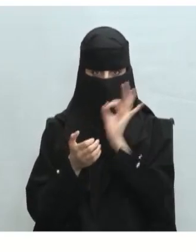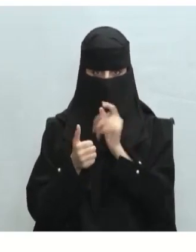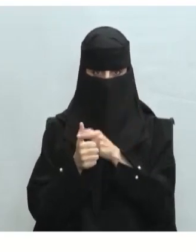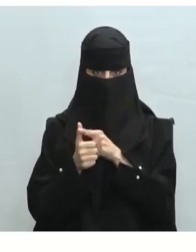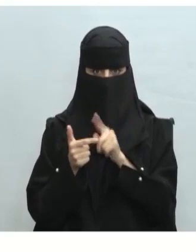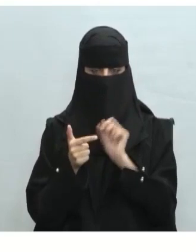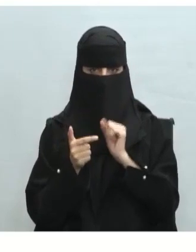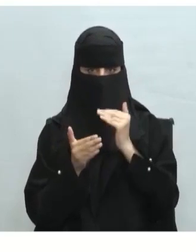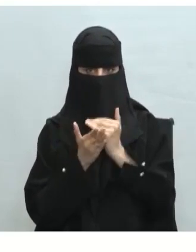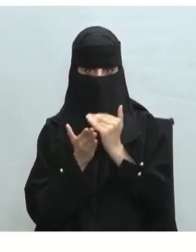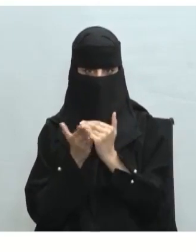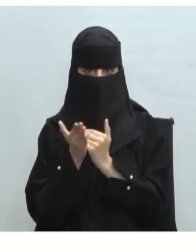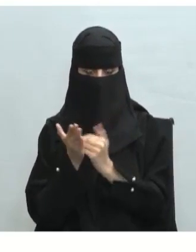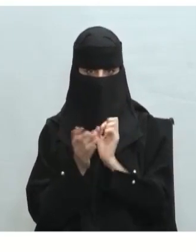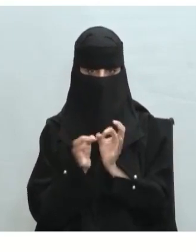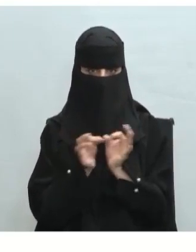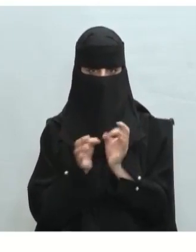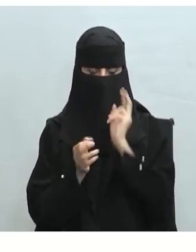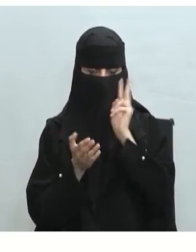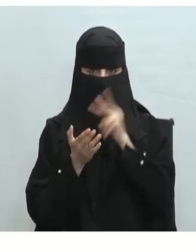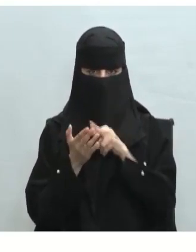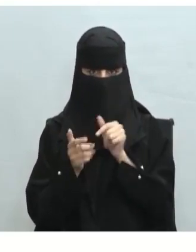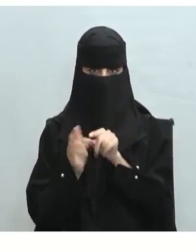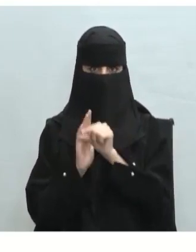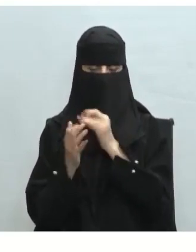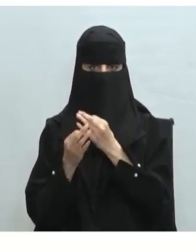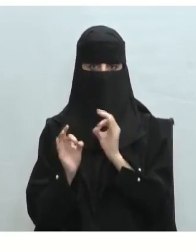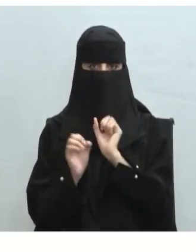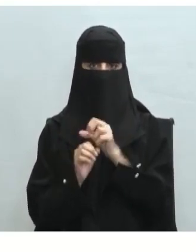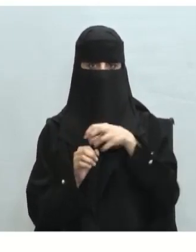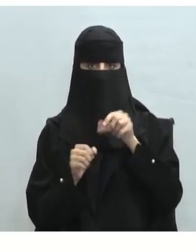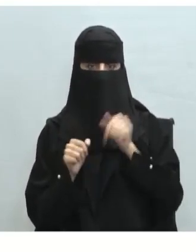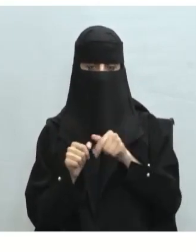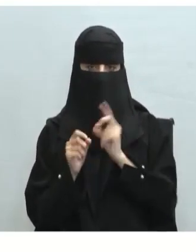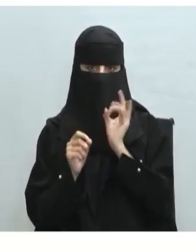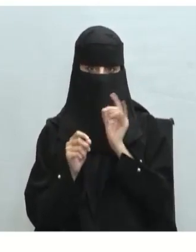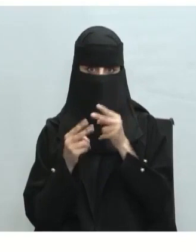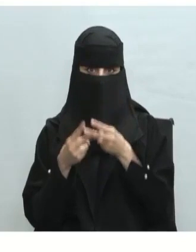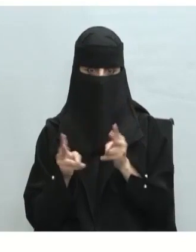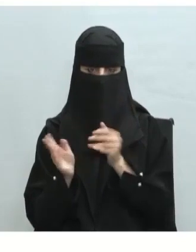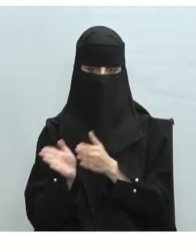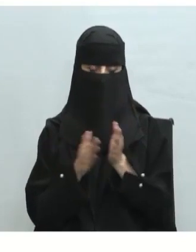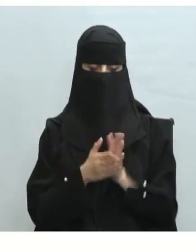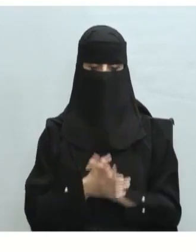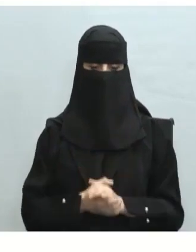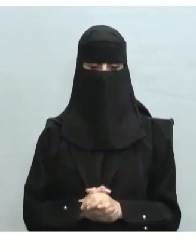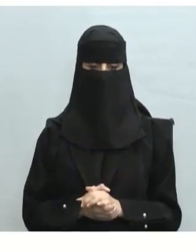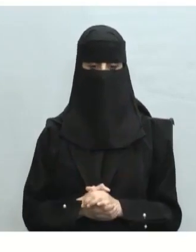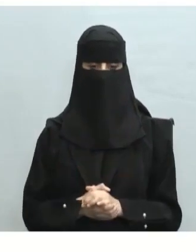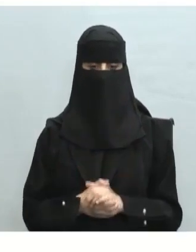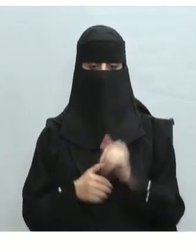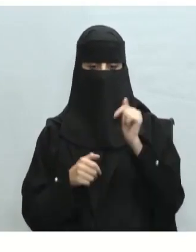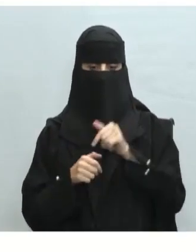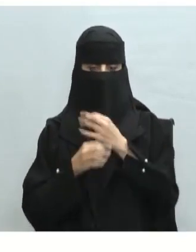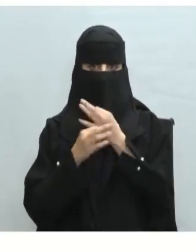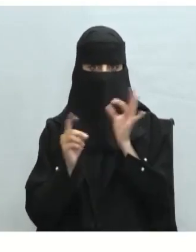ومنظم القراءه اذا هذه هي اهم موضوعات الوحده التي سندرسها باذن الله تعى تعالى في هذا الدرس وفي هذه الوحده طبعا